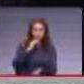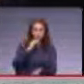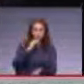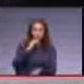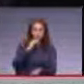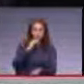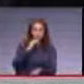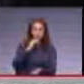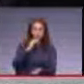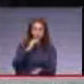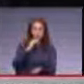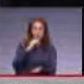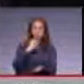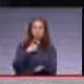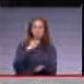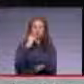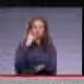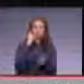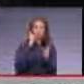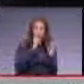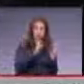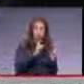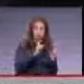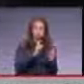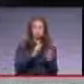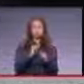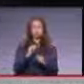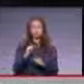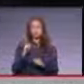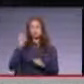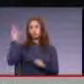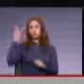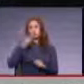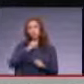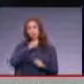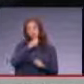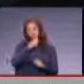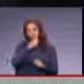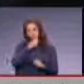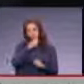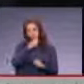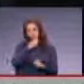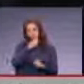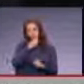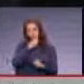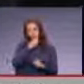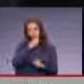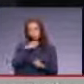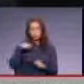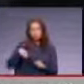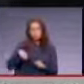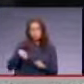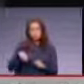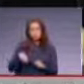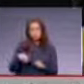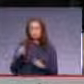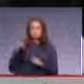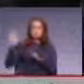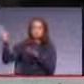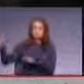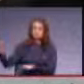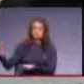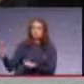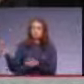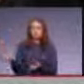عايز حد يرغي معايا، مش عارفة مش فاضية، اللي قاعدين في المسنات بيحسبوا ان هنا مستنيين قطر الموت،